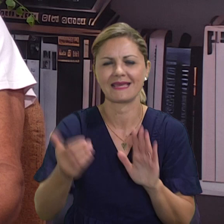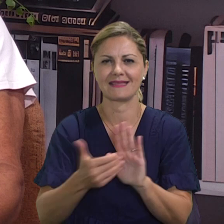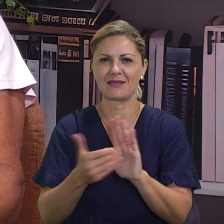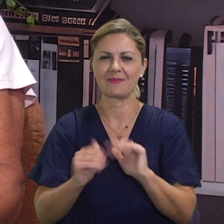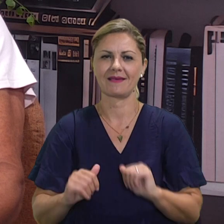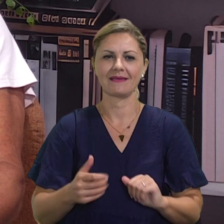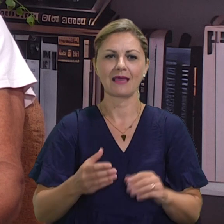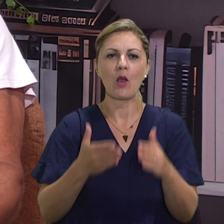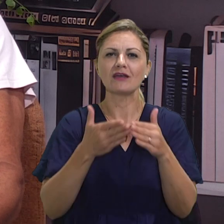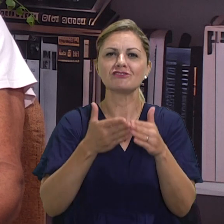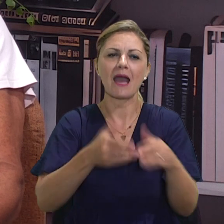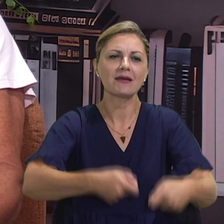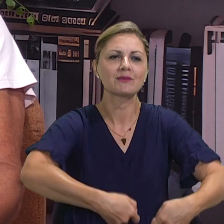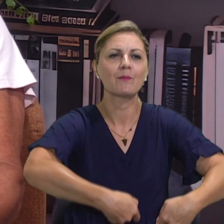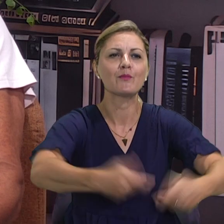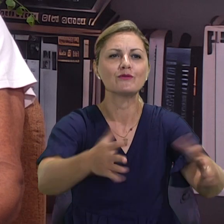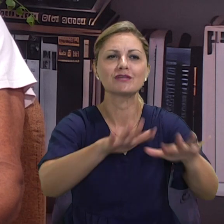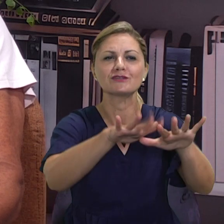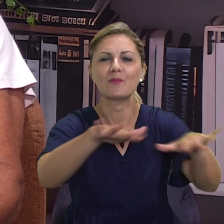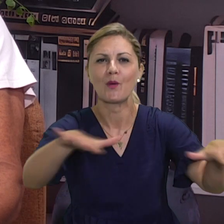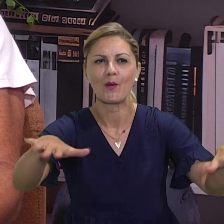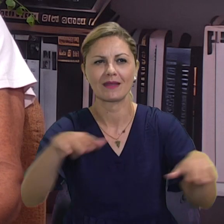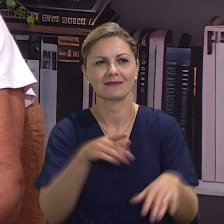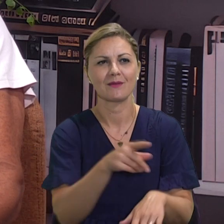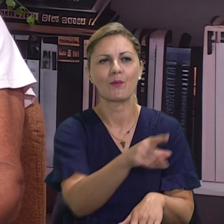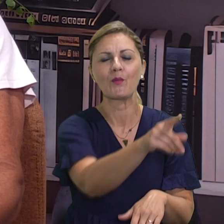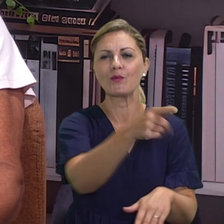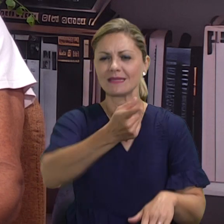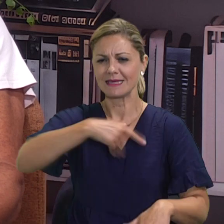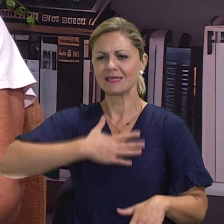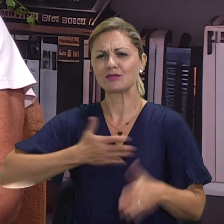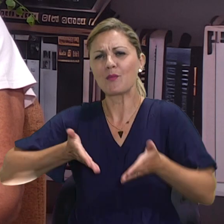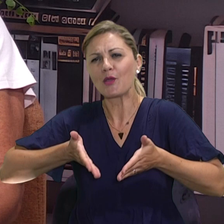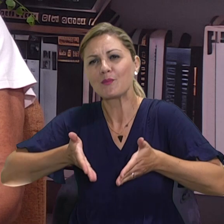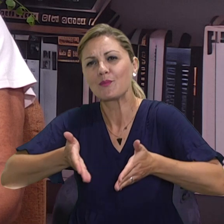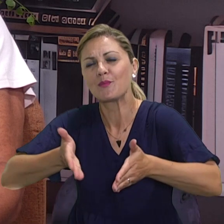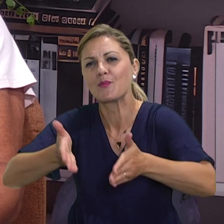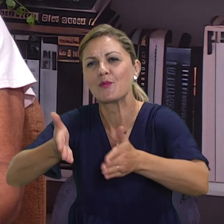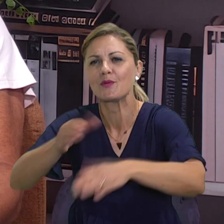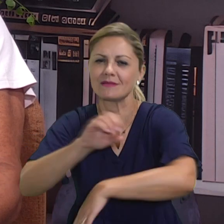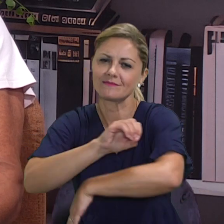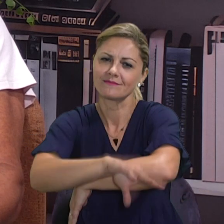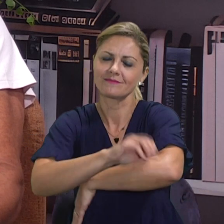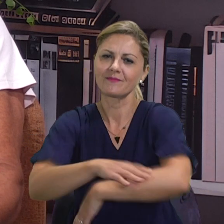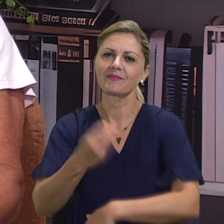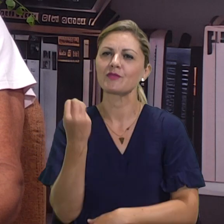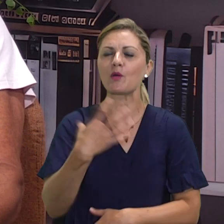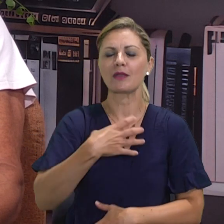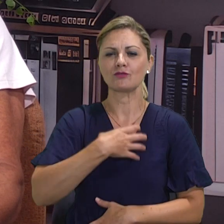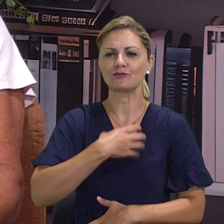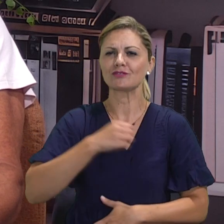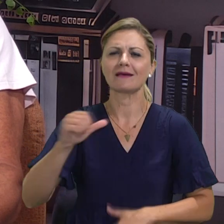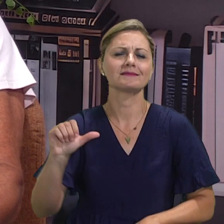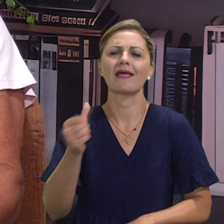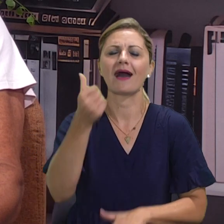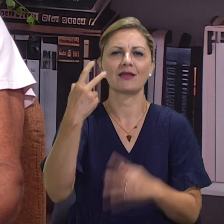svi bitili. Brodo karte moru puštat, da kurente svoje slidi, i mižerju vaja guštat,